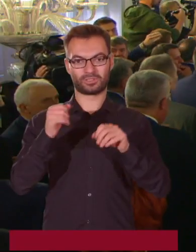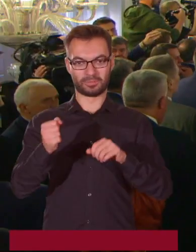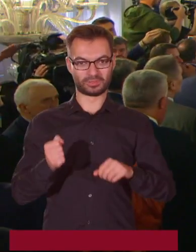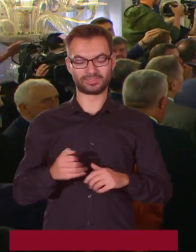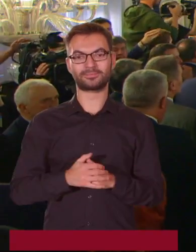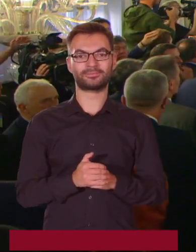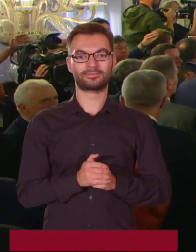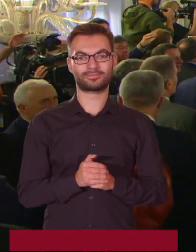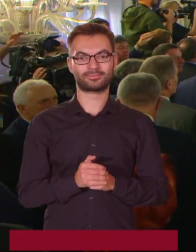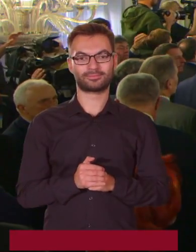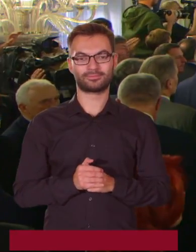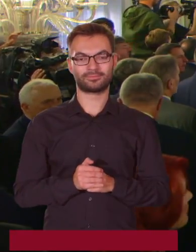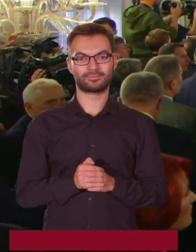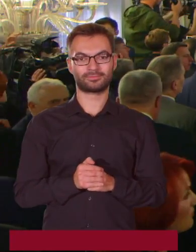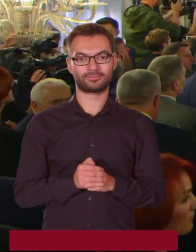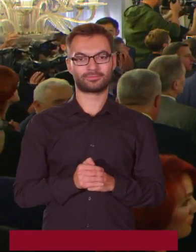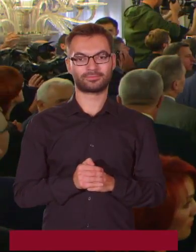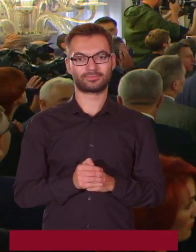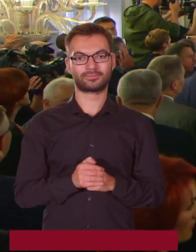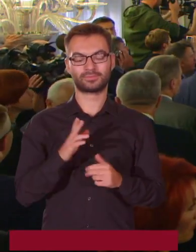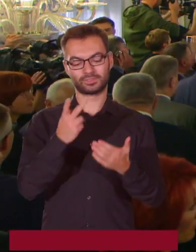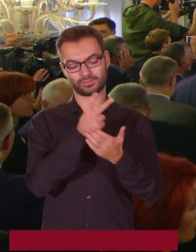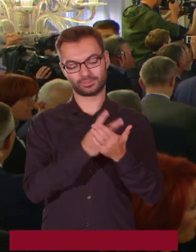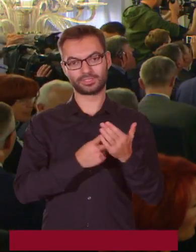Będziemy wyczytywać nazwiska w kolejności alfabetycznej.